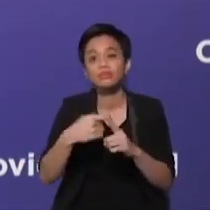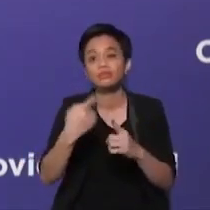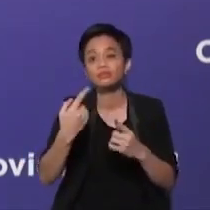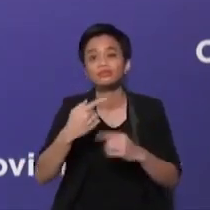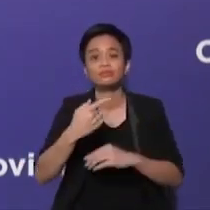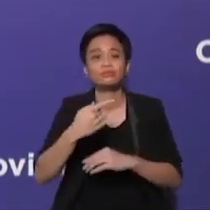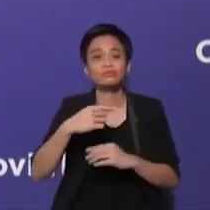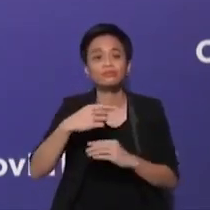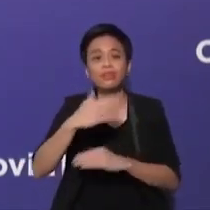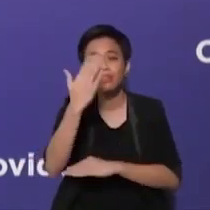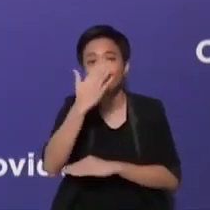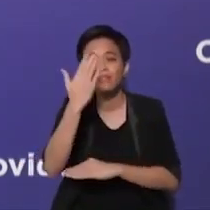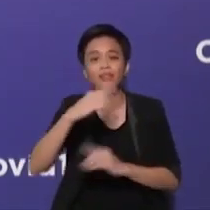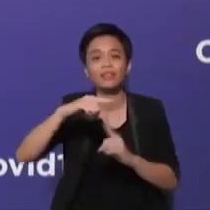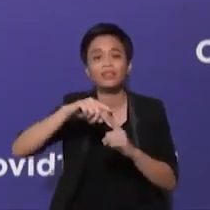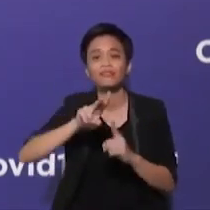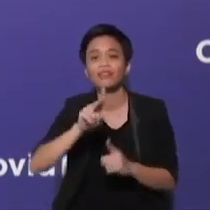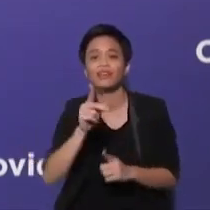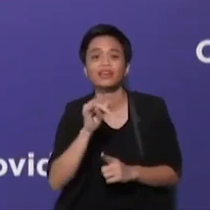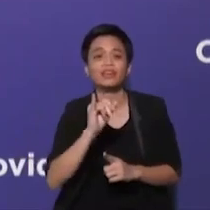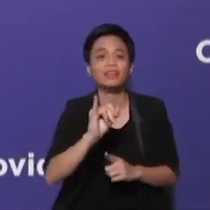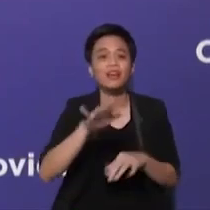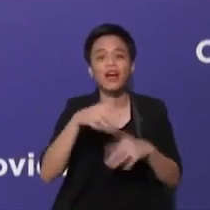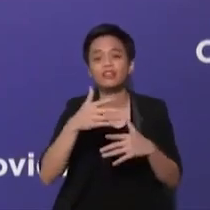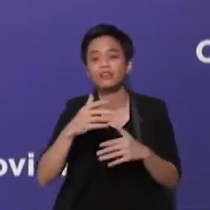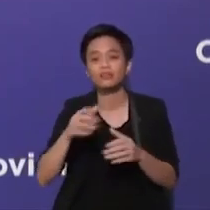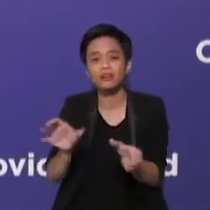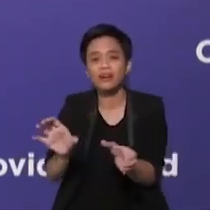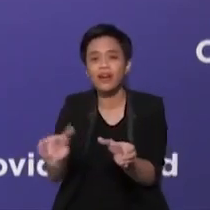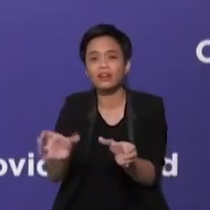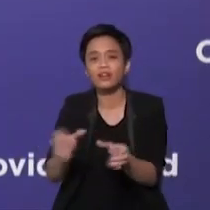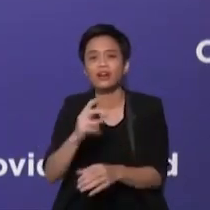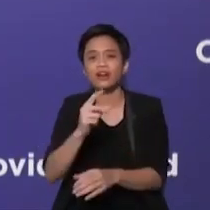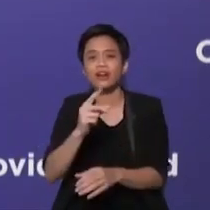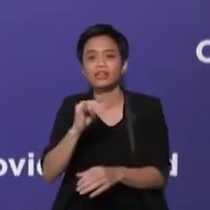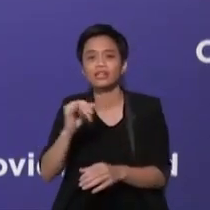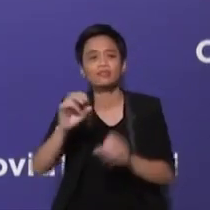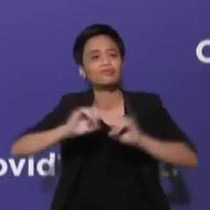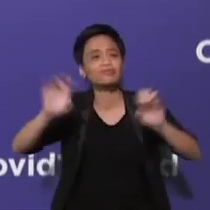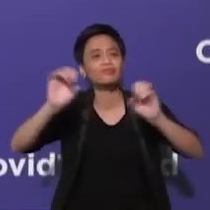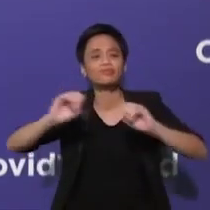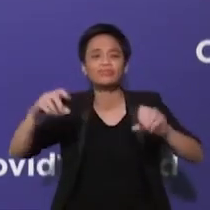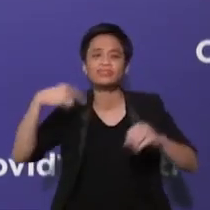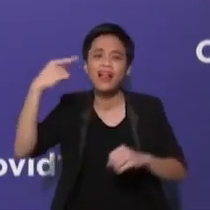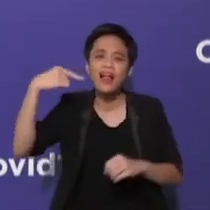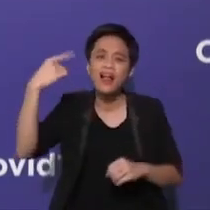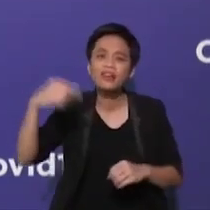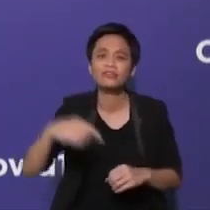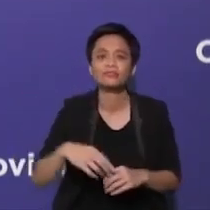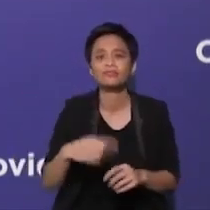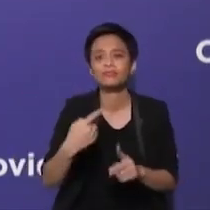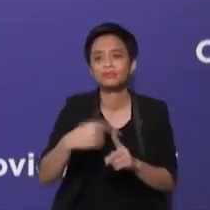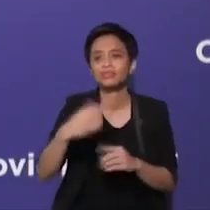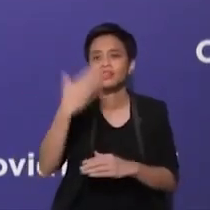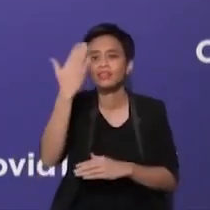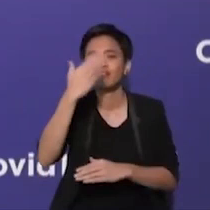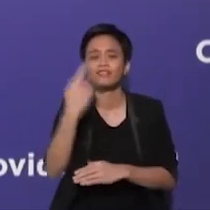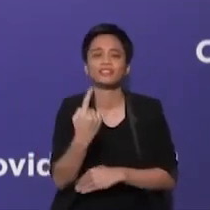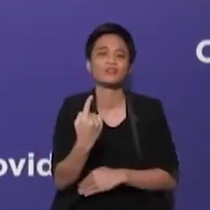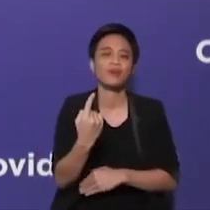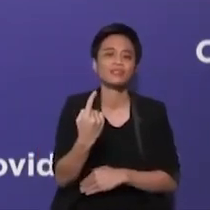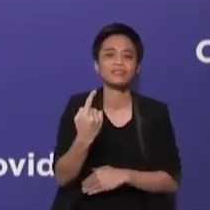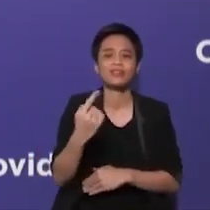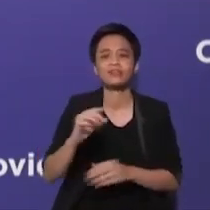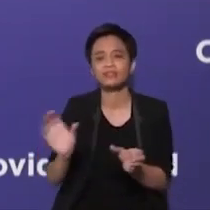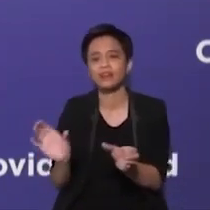disiarkan oleh TV Televisi Republik Indonesia maupun Radio Republik Indonesia dan tentunya akan disebarluaskan oleh televisi dan radio swasta lainnya